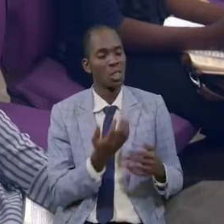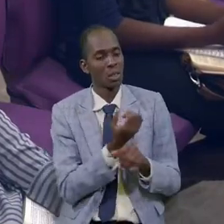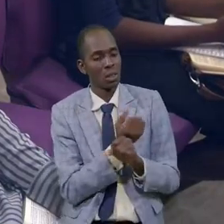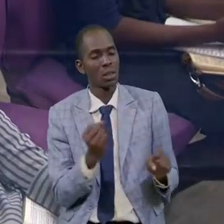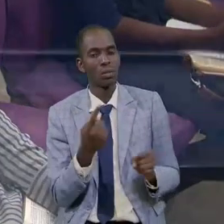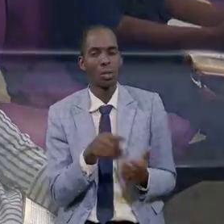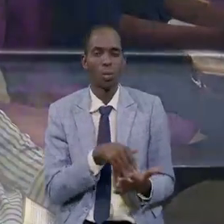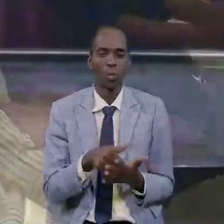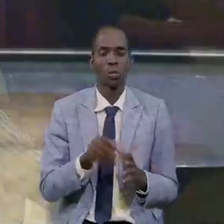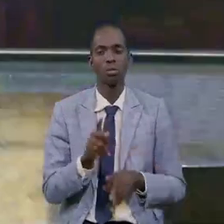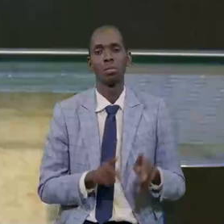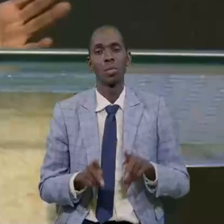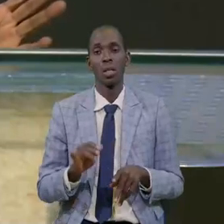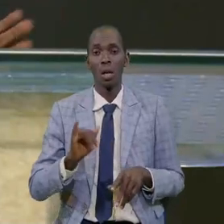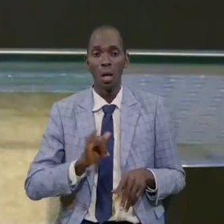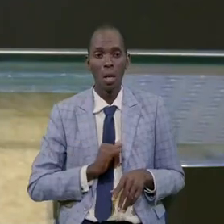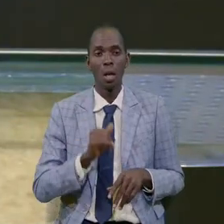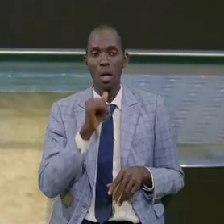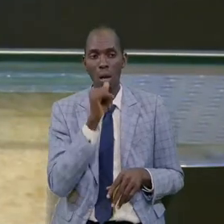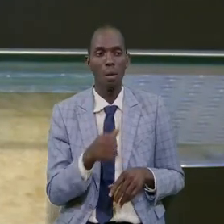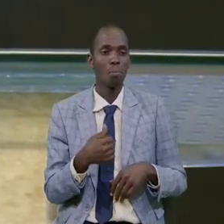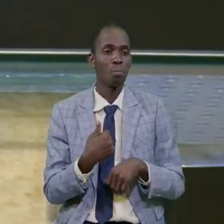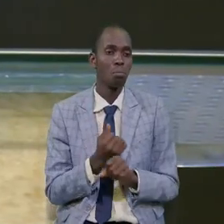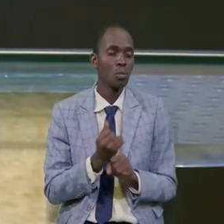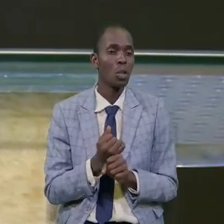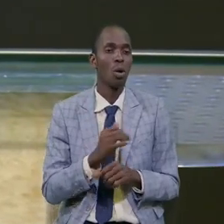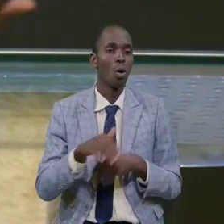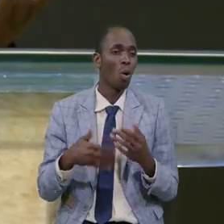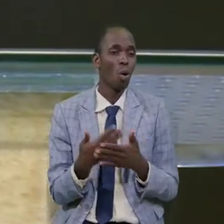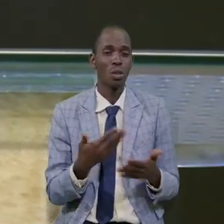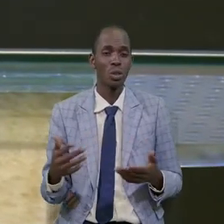faibles. Je me suis fait tout à tous.